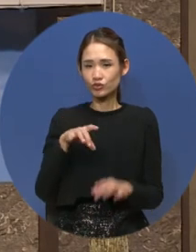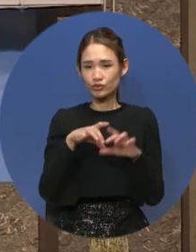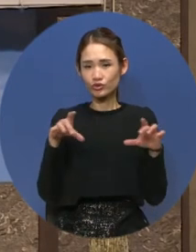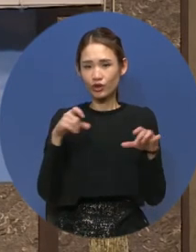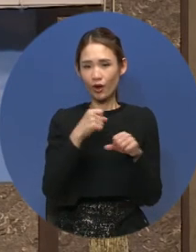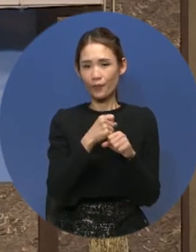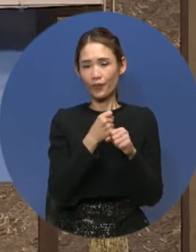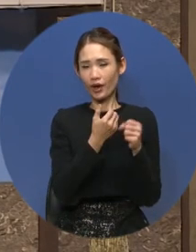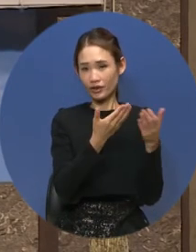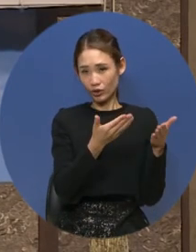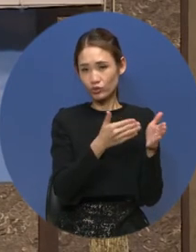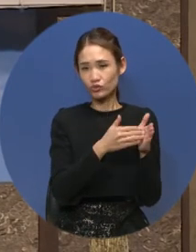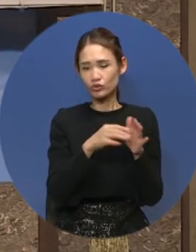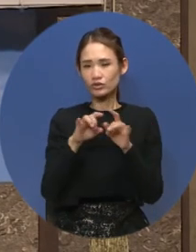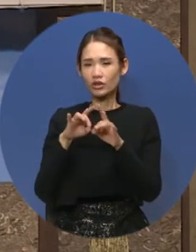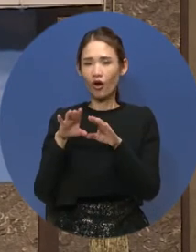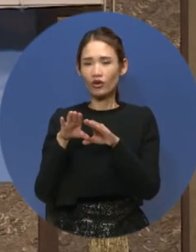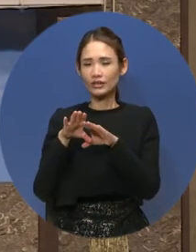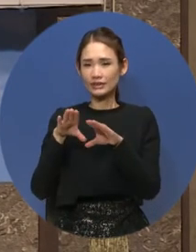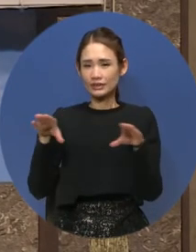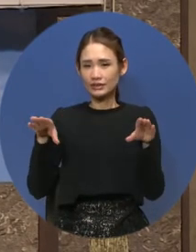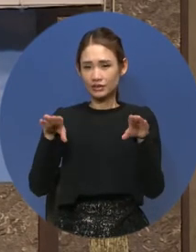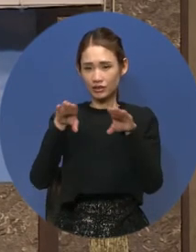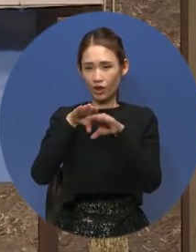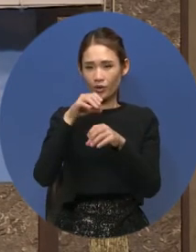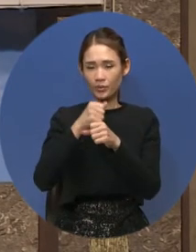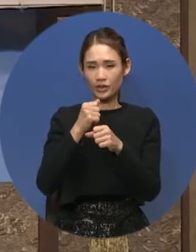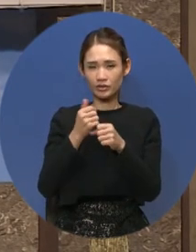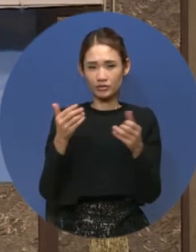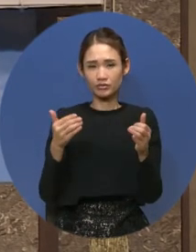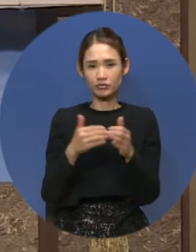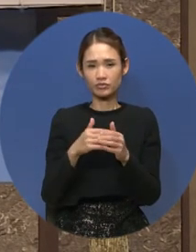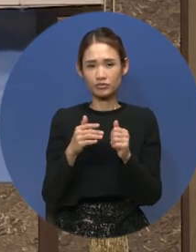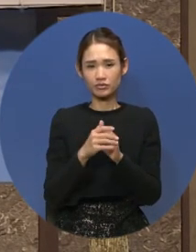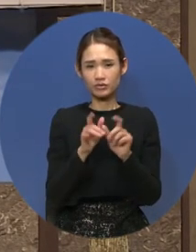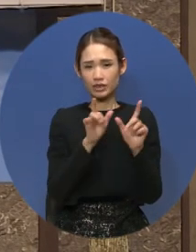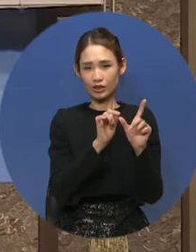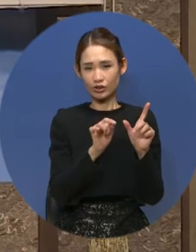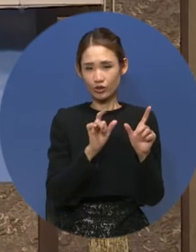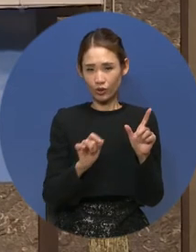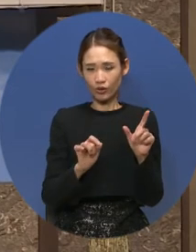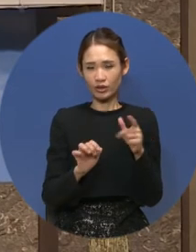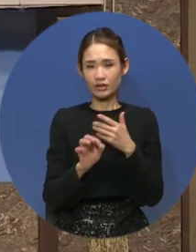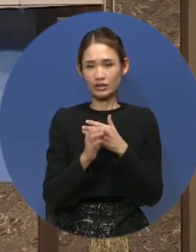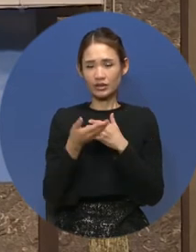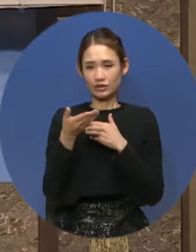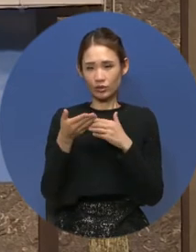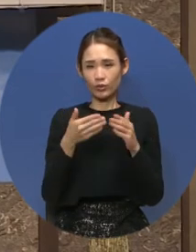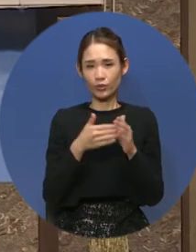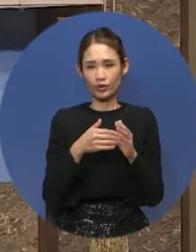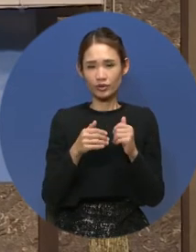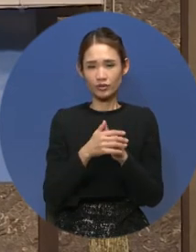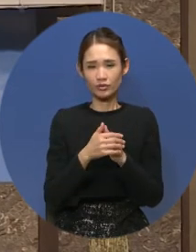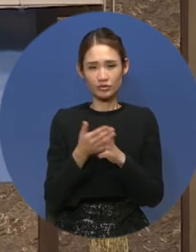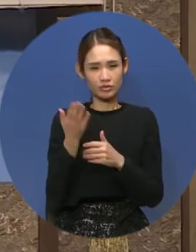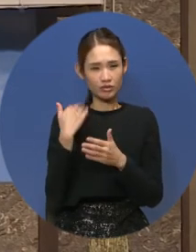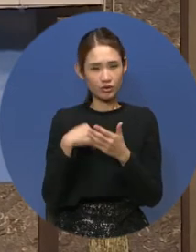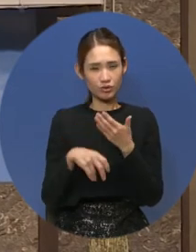상수도를 하게 하고 전기시설을 만들고 일정 부분 소액의 임대료를 제공해서